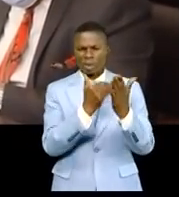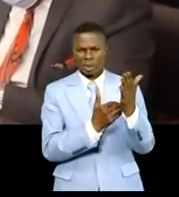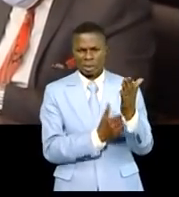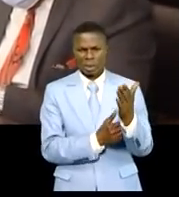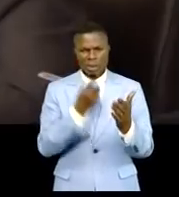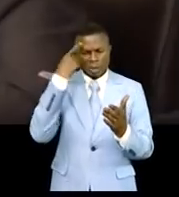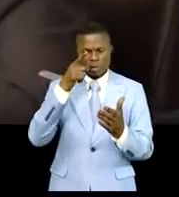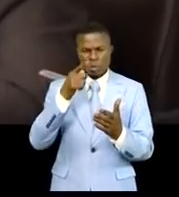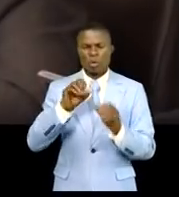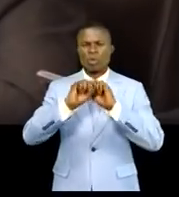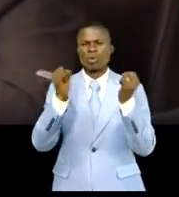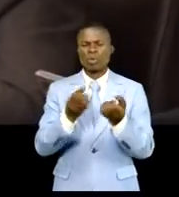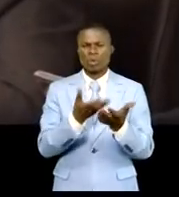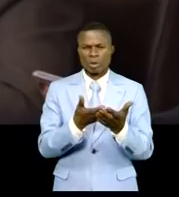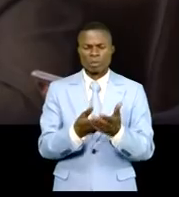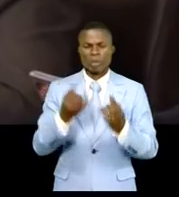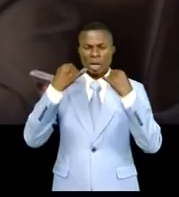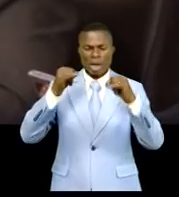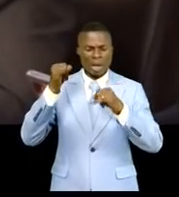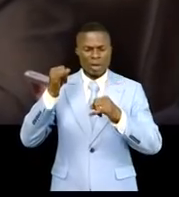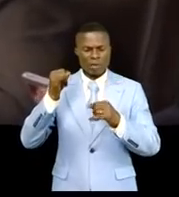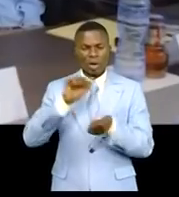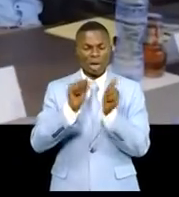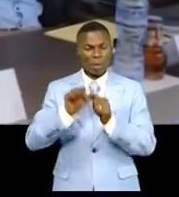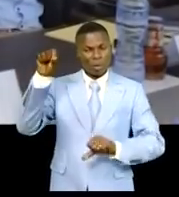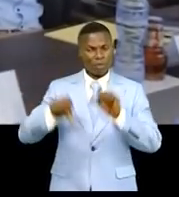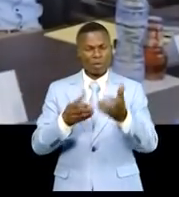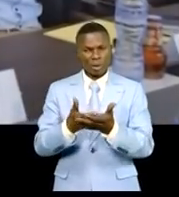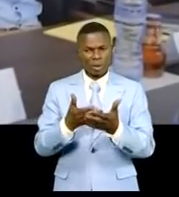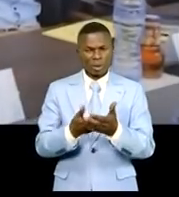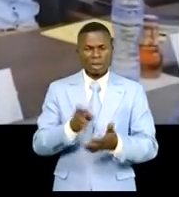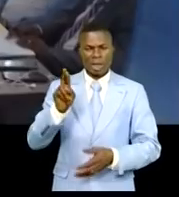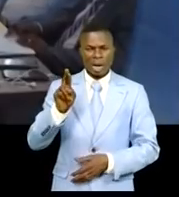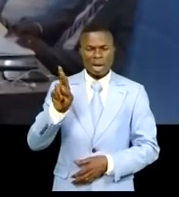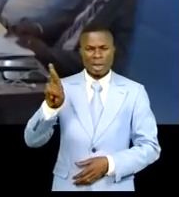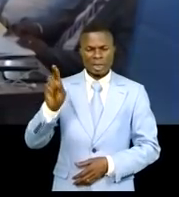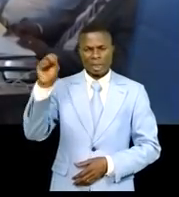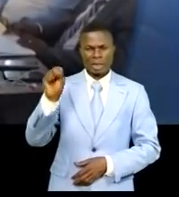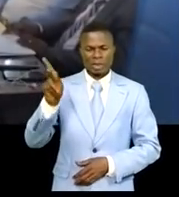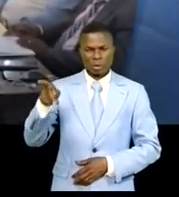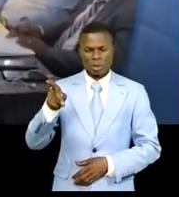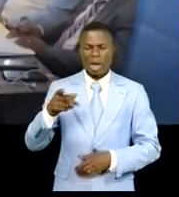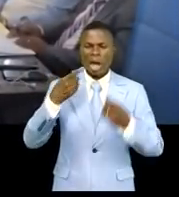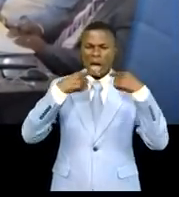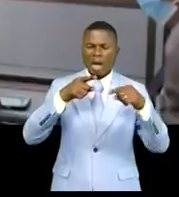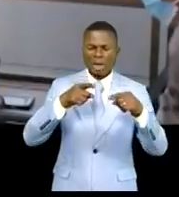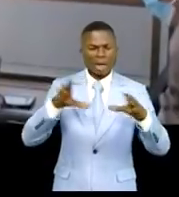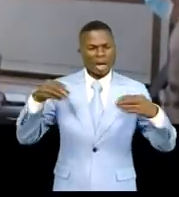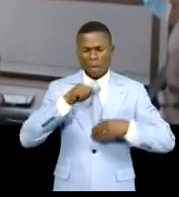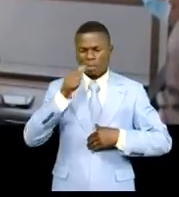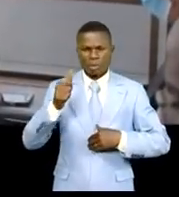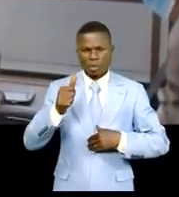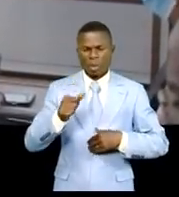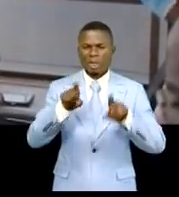la sous-traitance. Informée de cette pratique criminelle, la RSP non seulement dénonce et condamne, mais